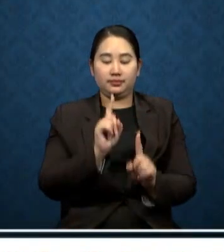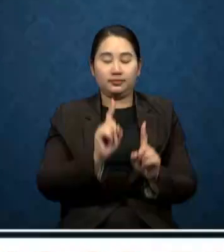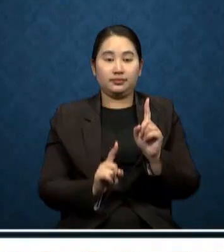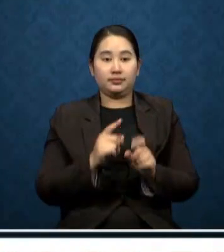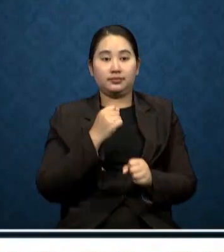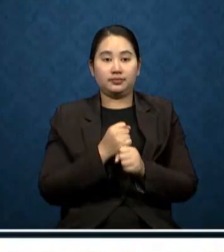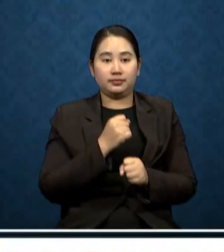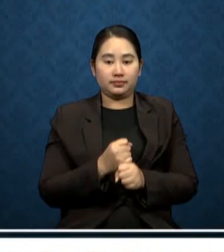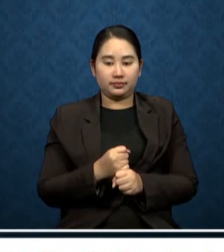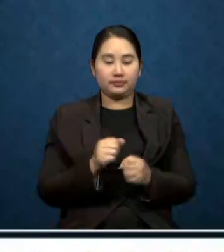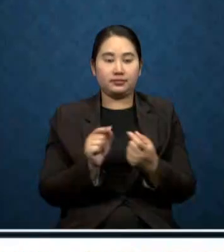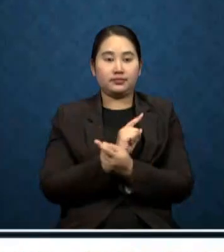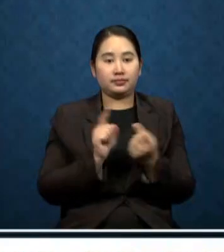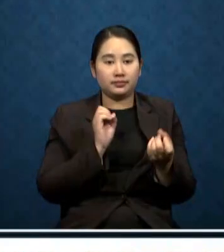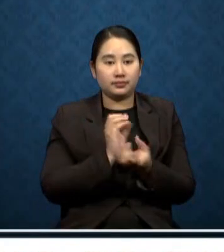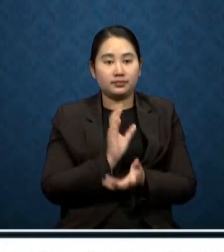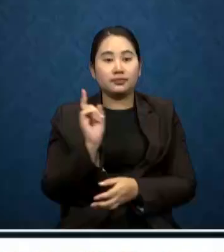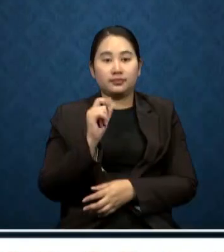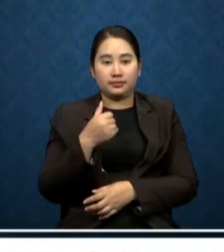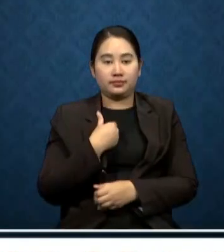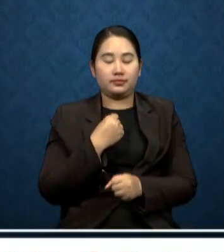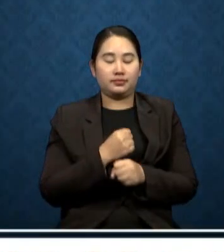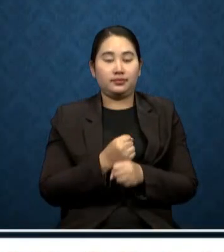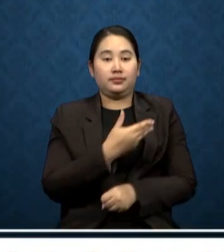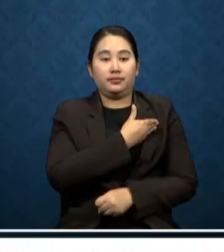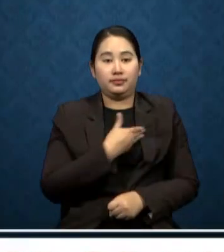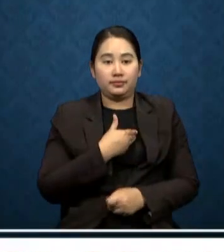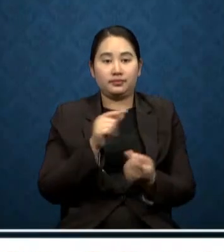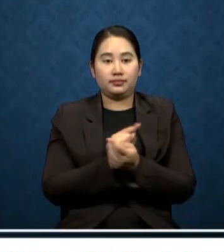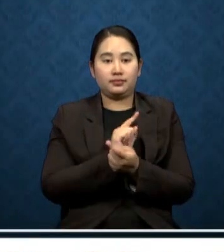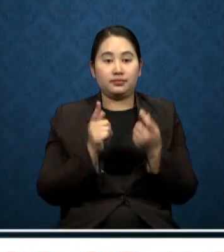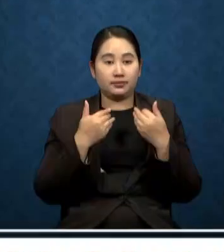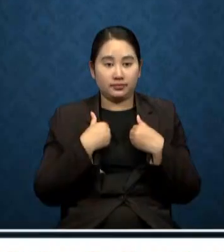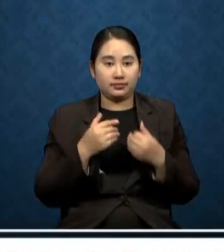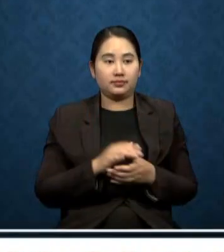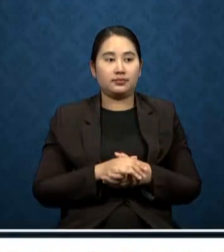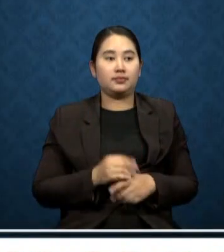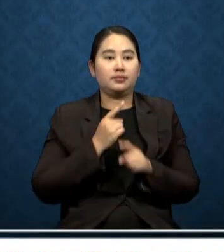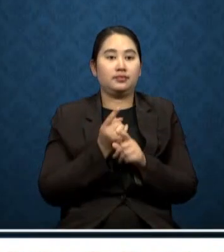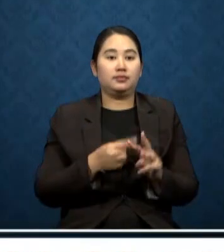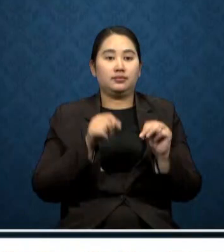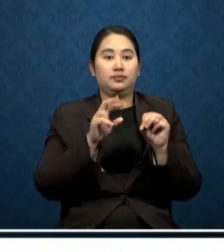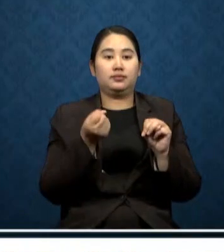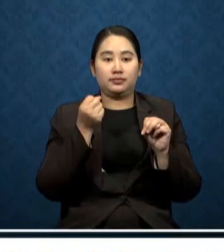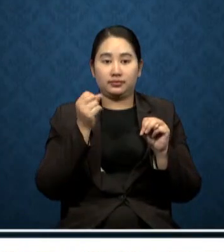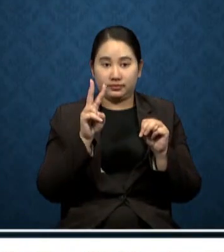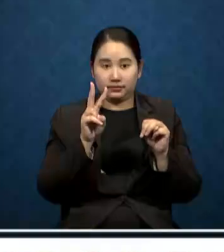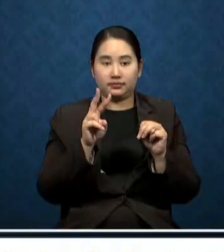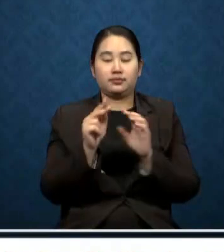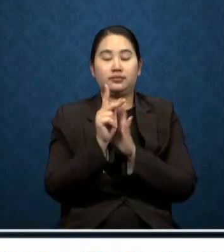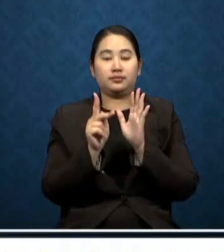guru bell สาวิธาภ ร antique